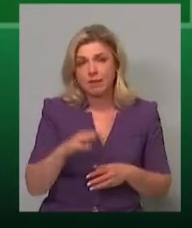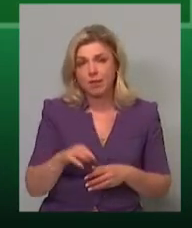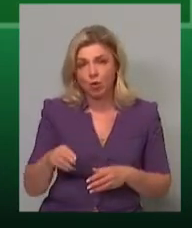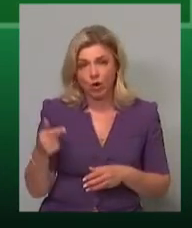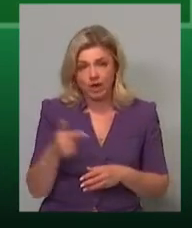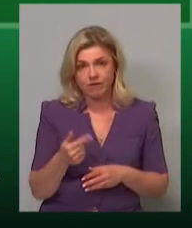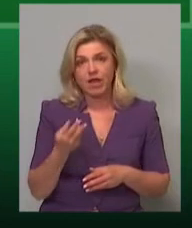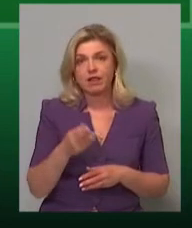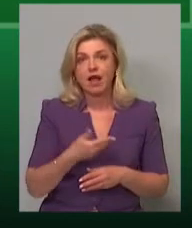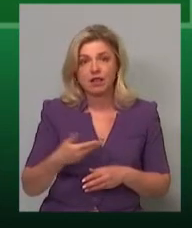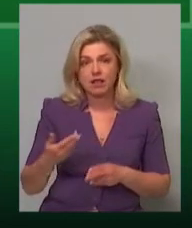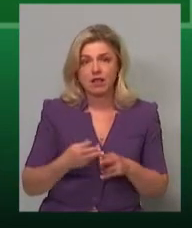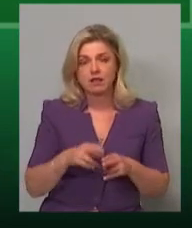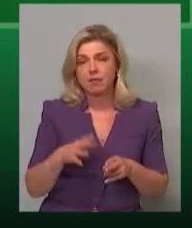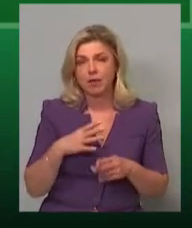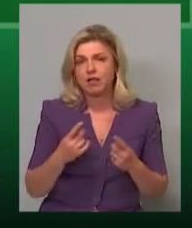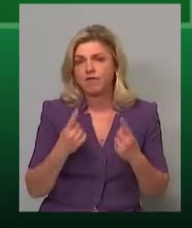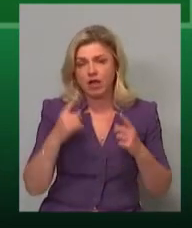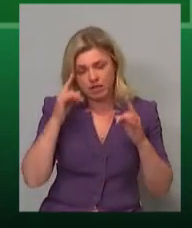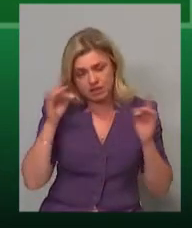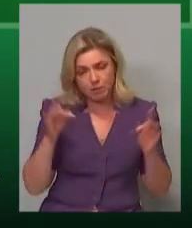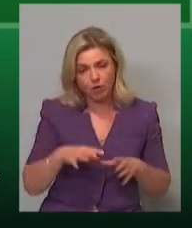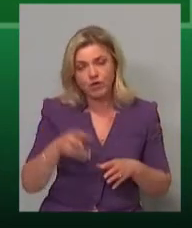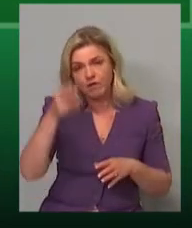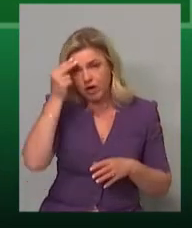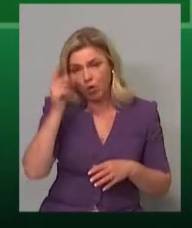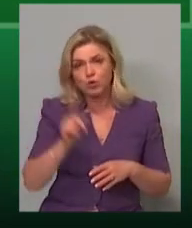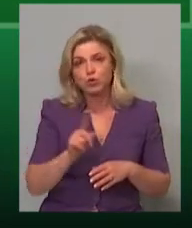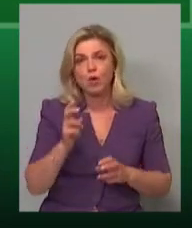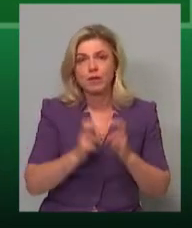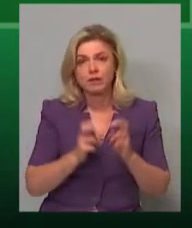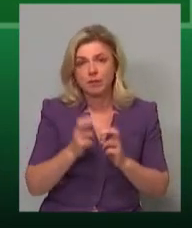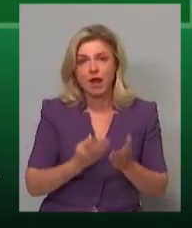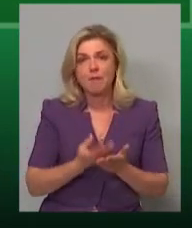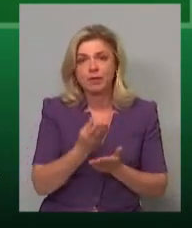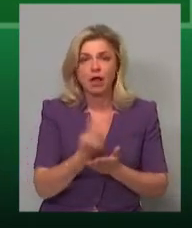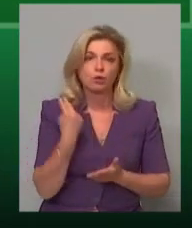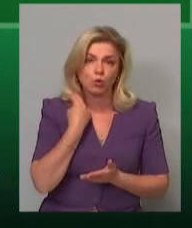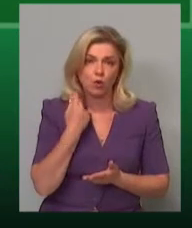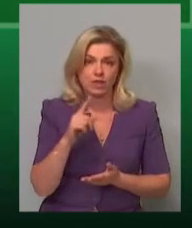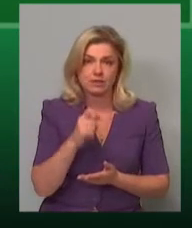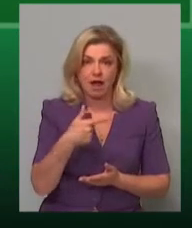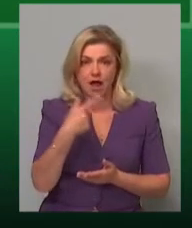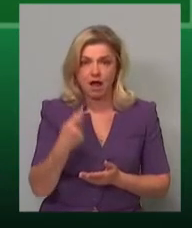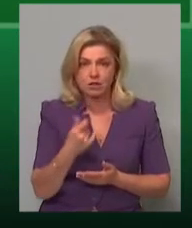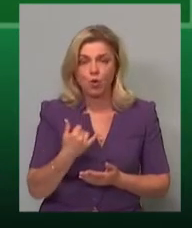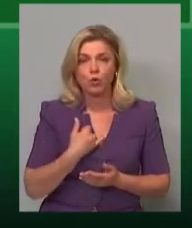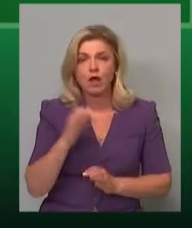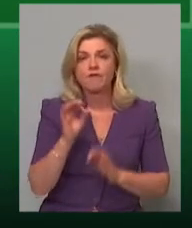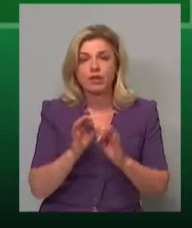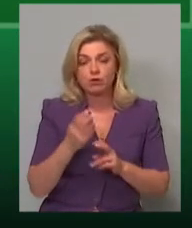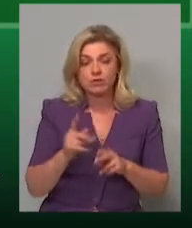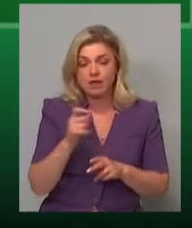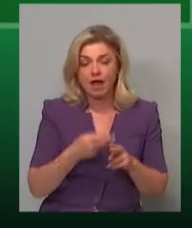Для нас це було великою несподіванкою, враховуючи, що підприємство платить борги за газ. У нас відсоток сплати за цей